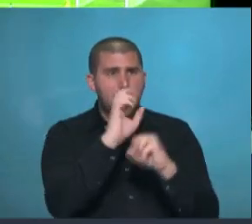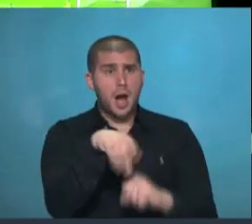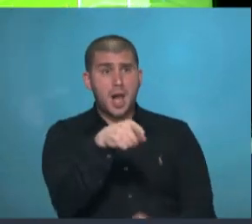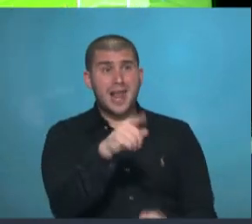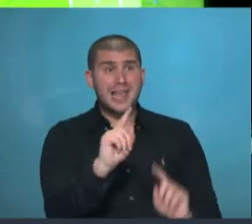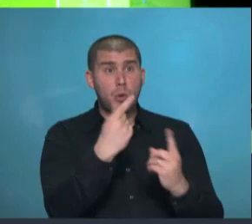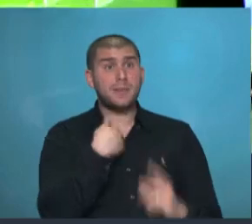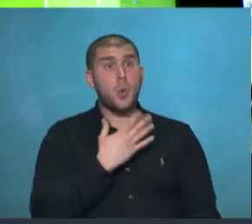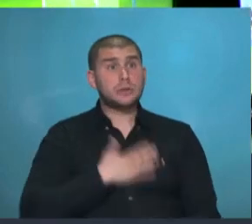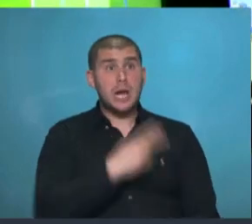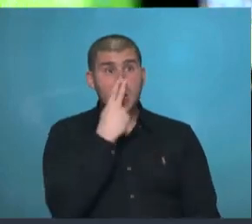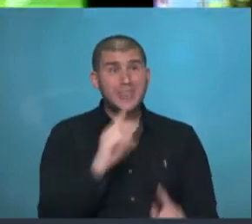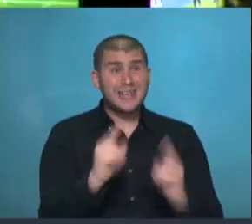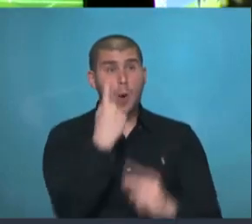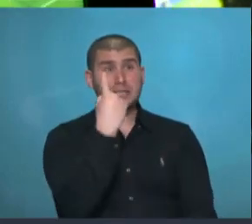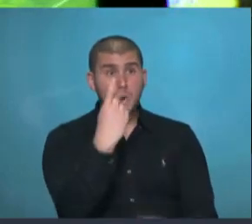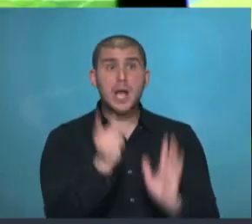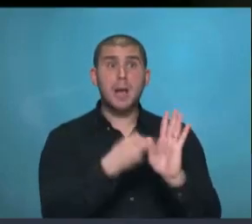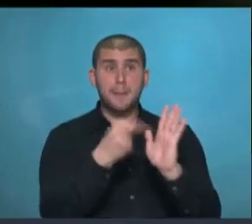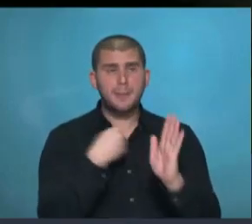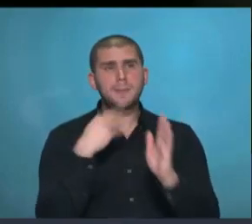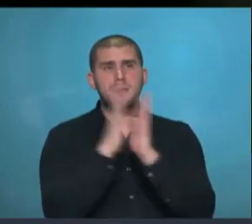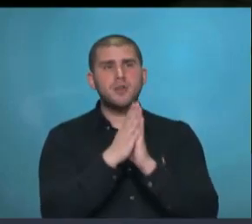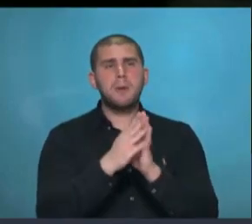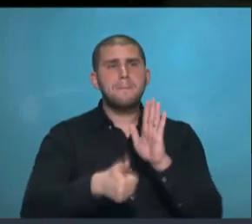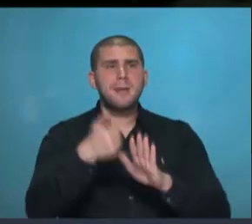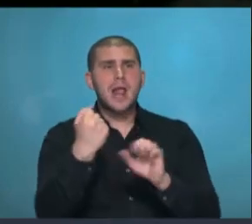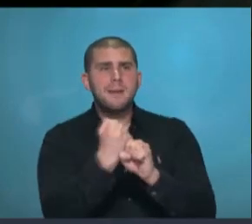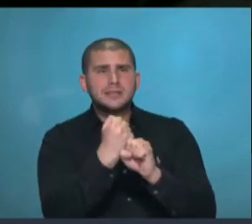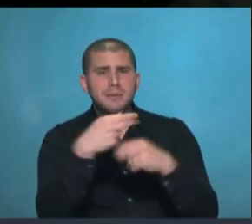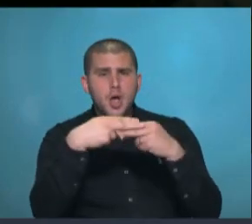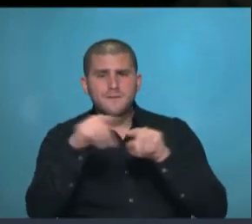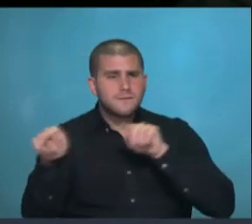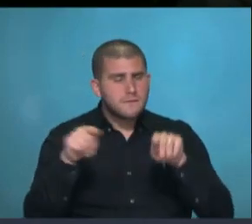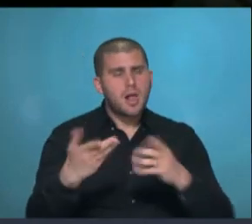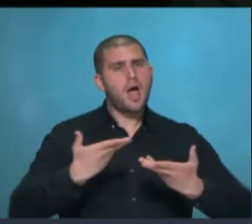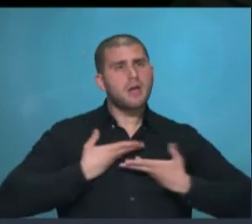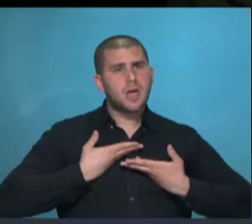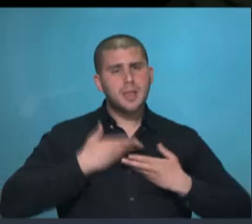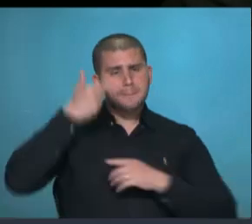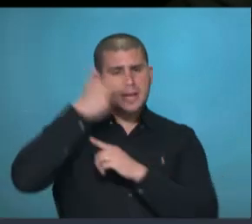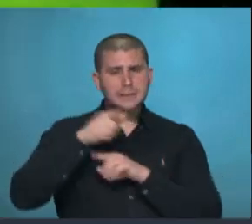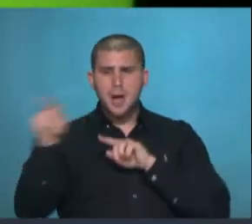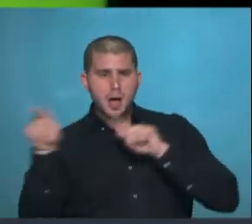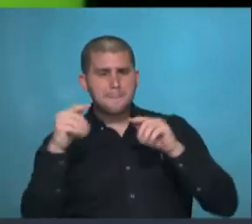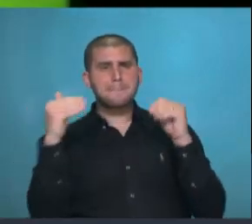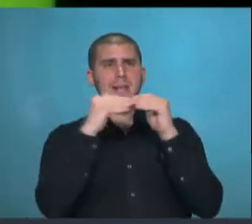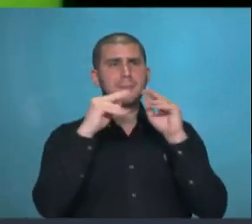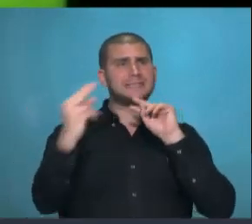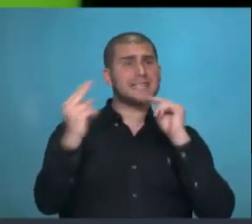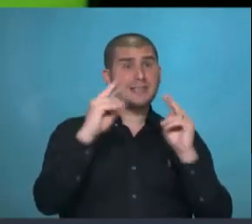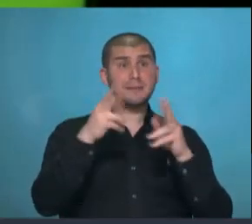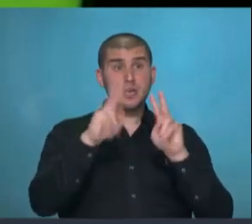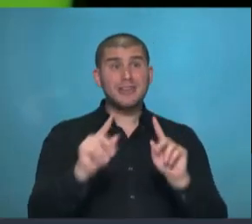והייתי רוצה לראות את האירוע מספר פעמים, אני מבקש מהאופרשן מנג'ר שנמצא לצידי לתת לי את המצלמה המתאימה ביותר. קיים ויש